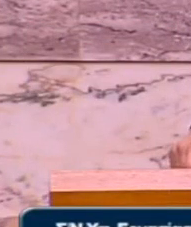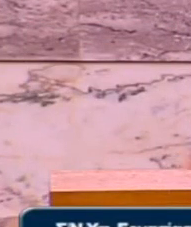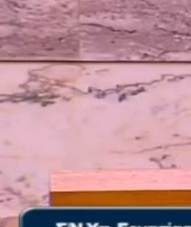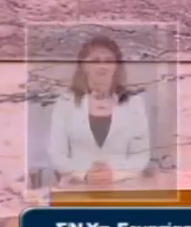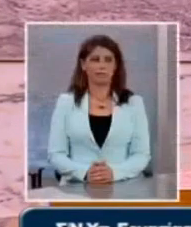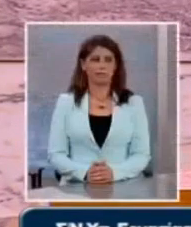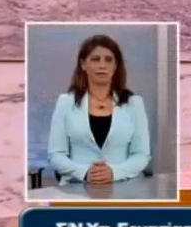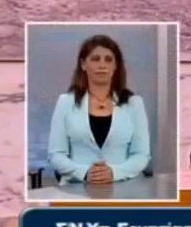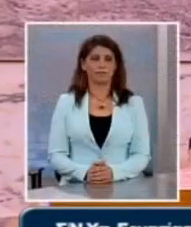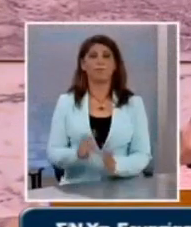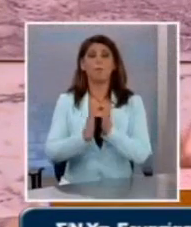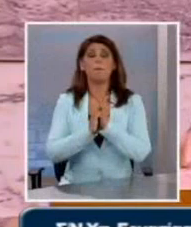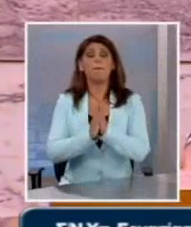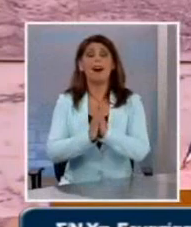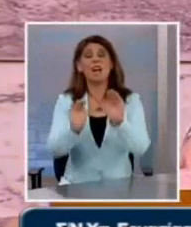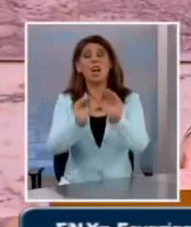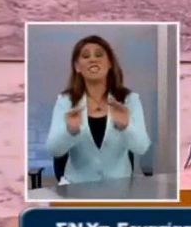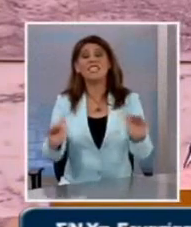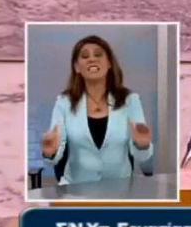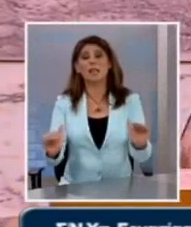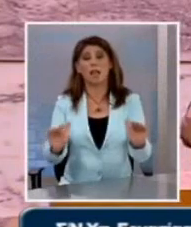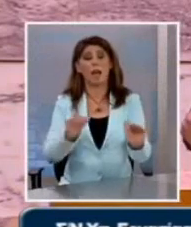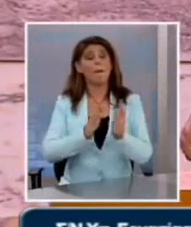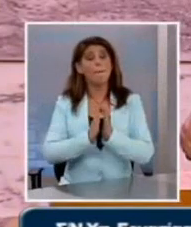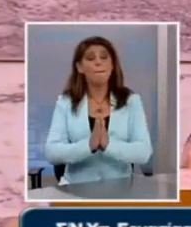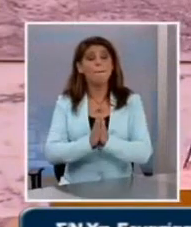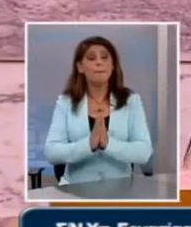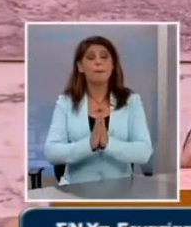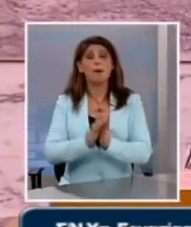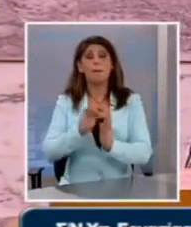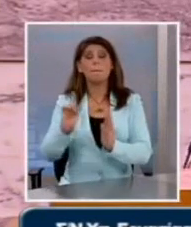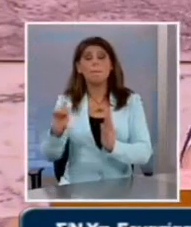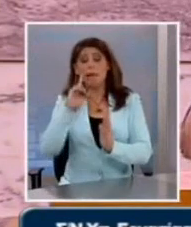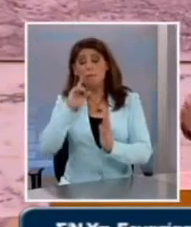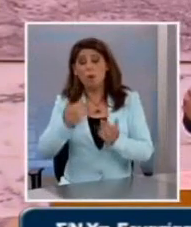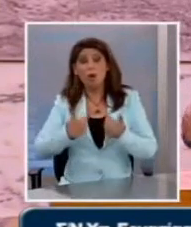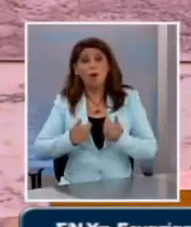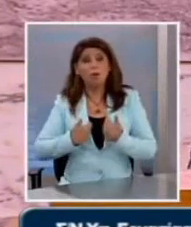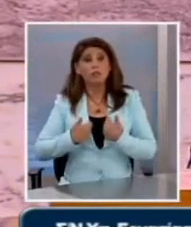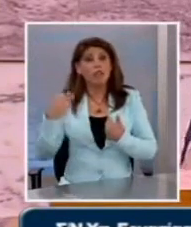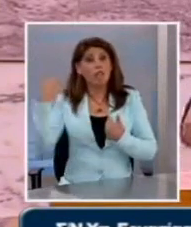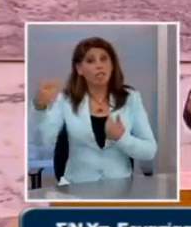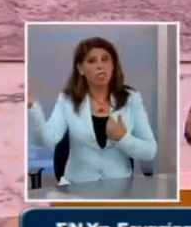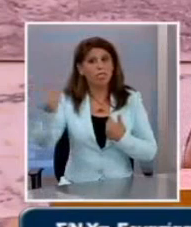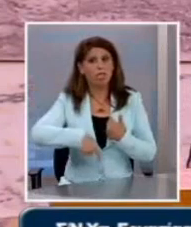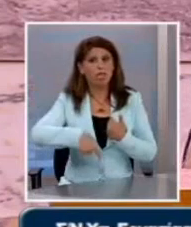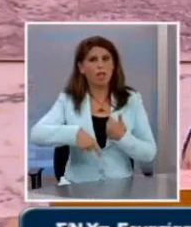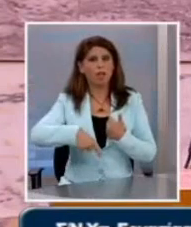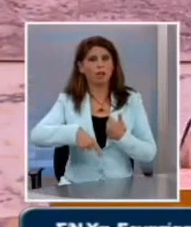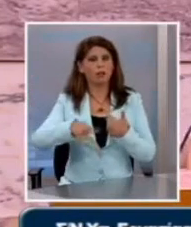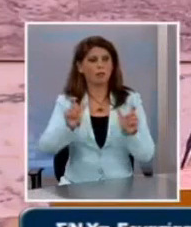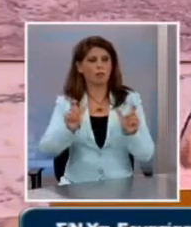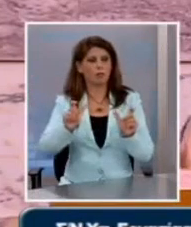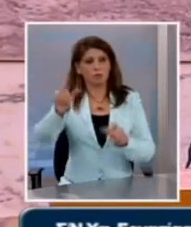Παρακαλώ πολύ. Παρακαλώ πολύ. Παρακαλώ πολύ. Η φρουρά να απομακρύνει τον